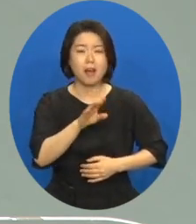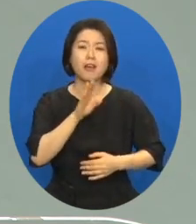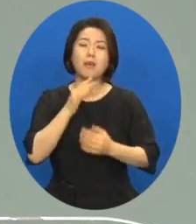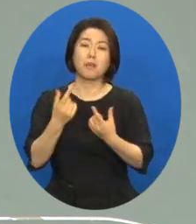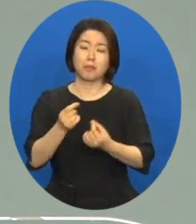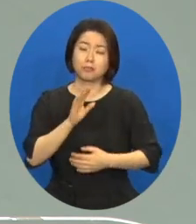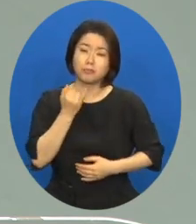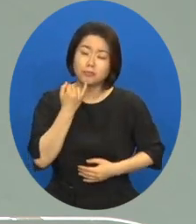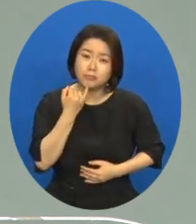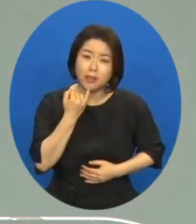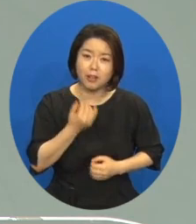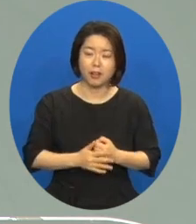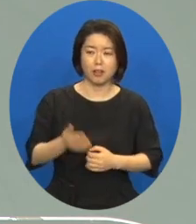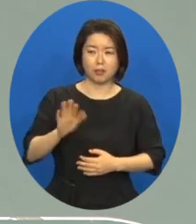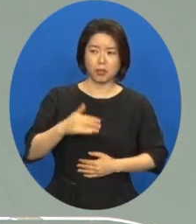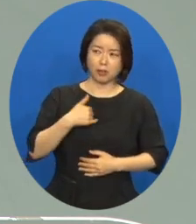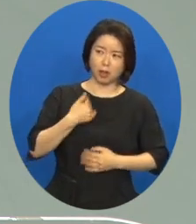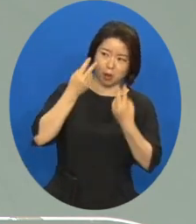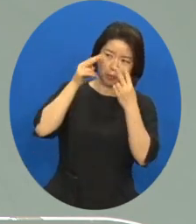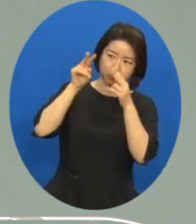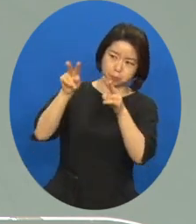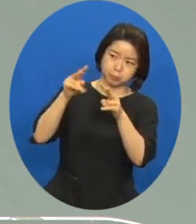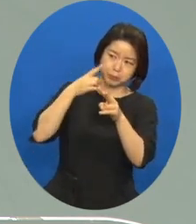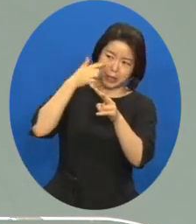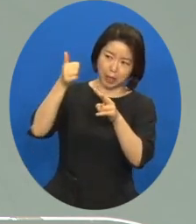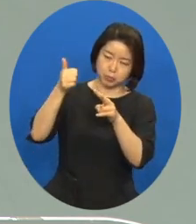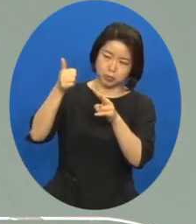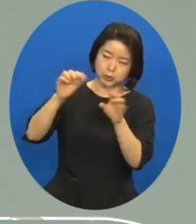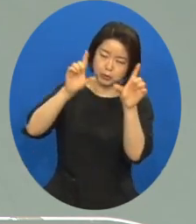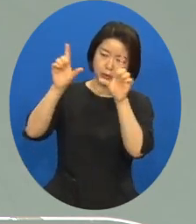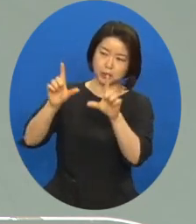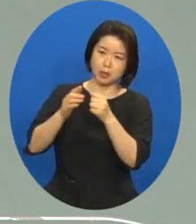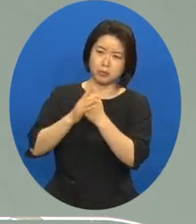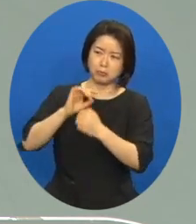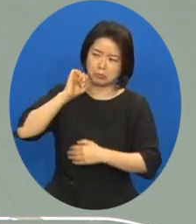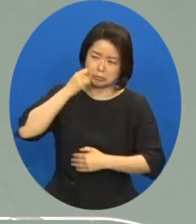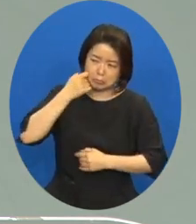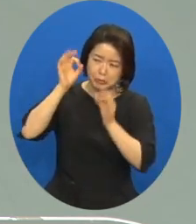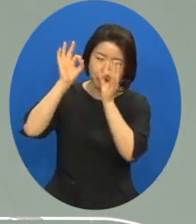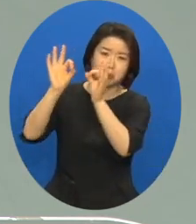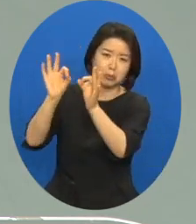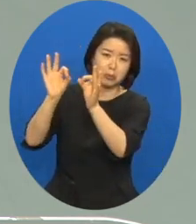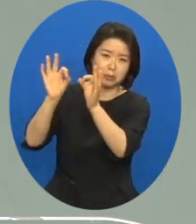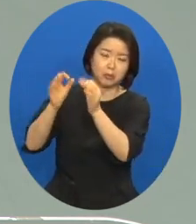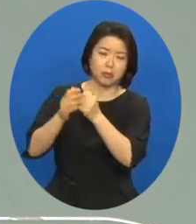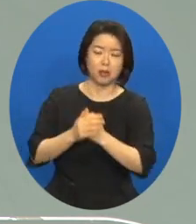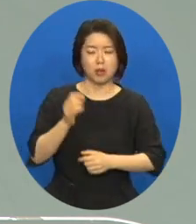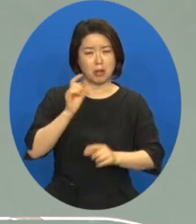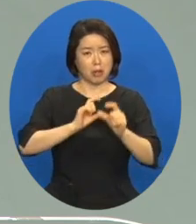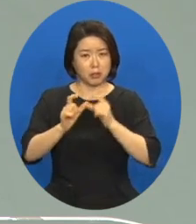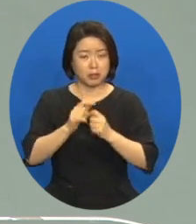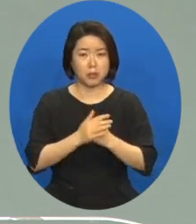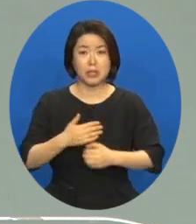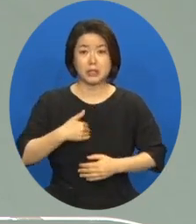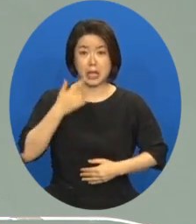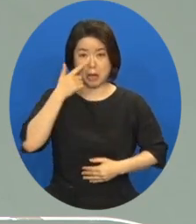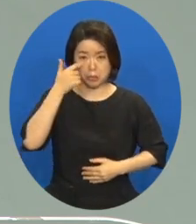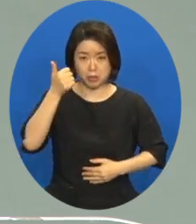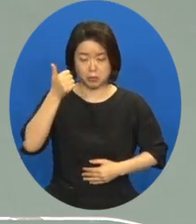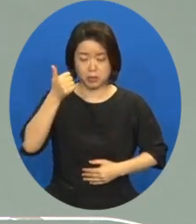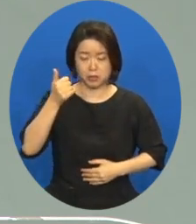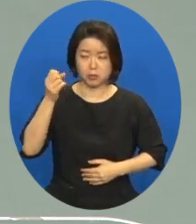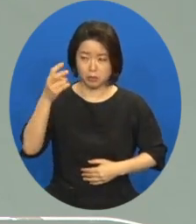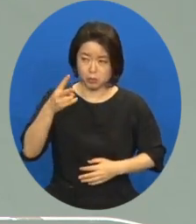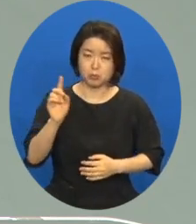보기에 저희 아버님의 목회의 삶은 대단히 어려우셨어요. 게다가 저희 아버님이